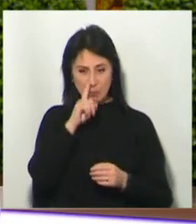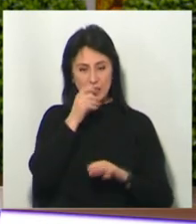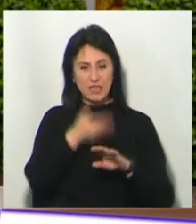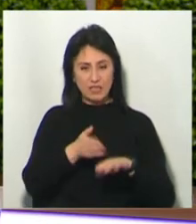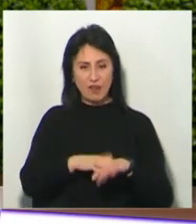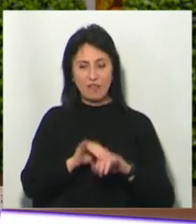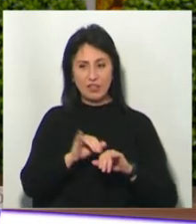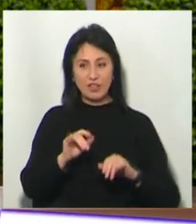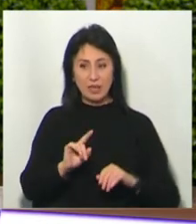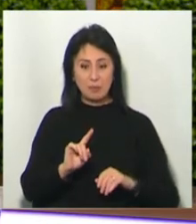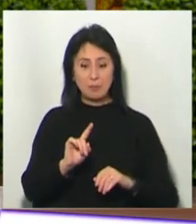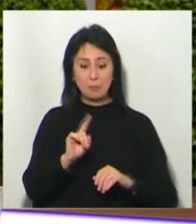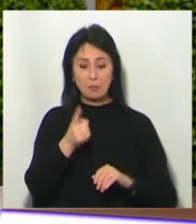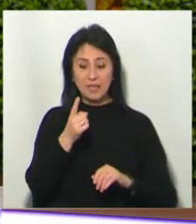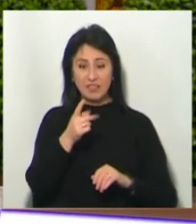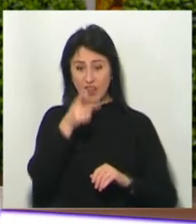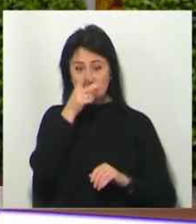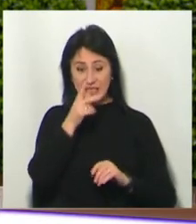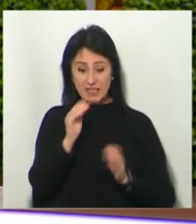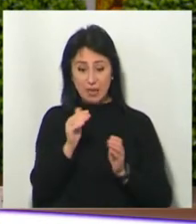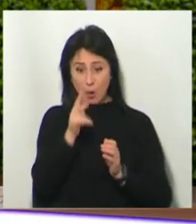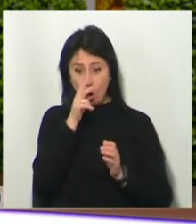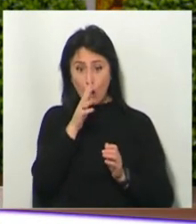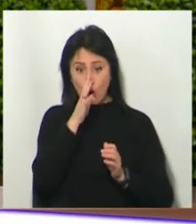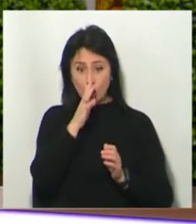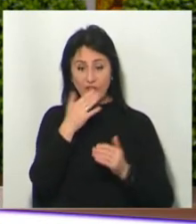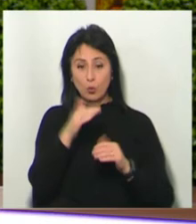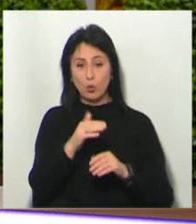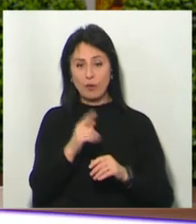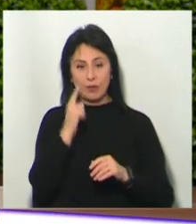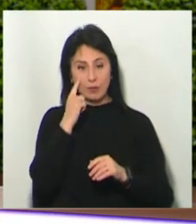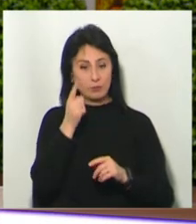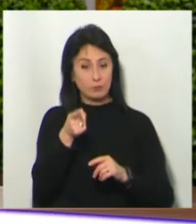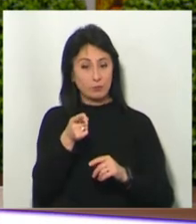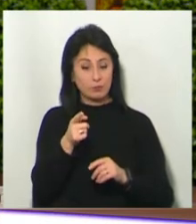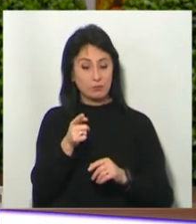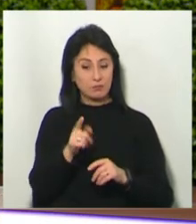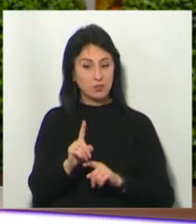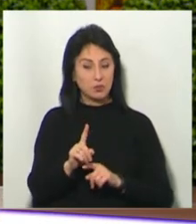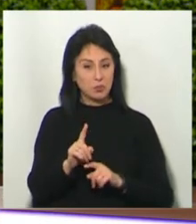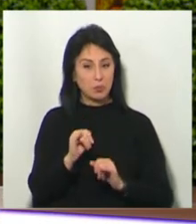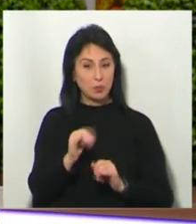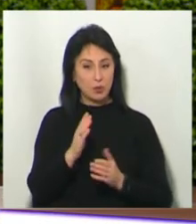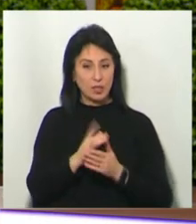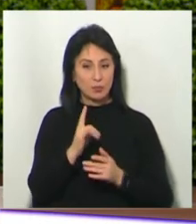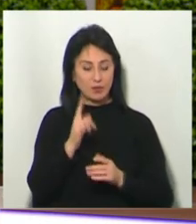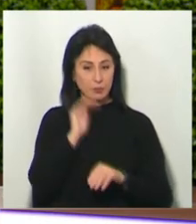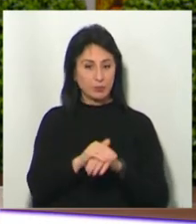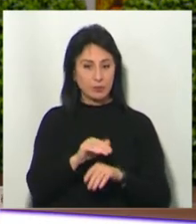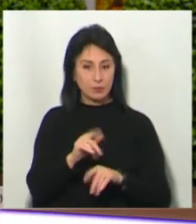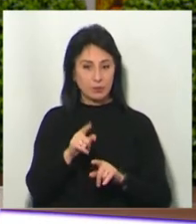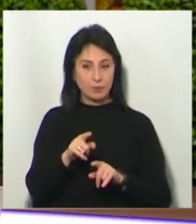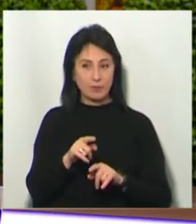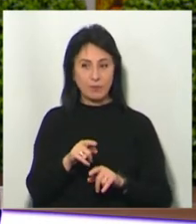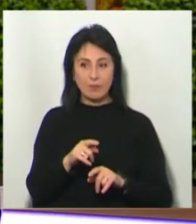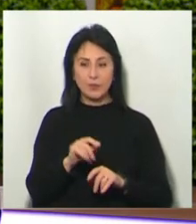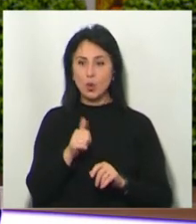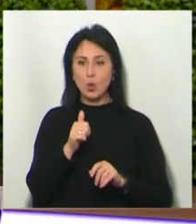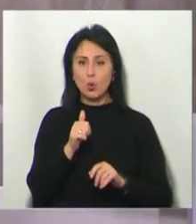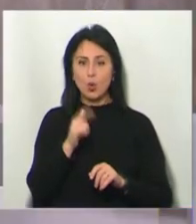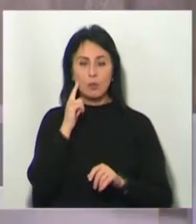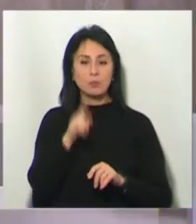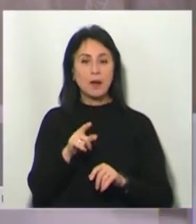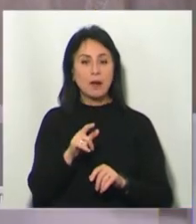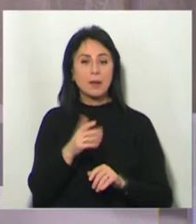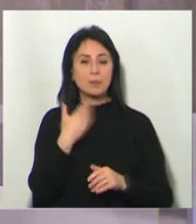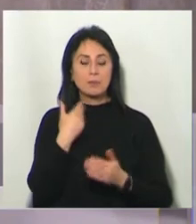ვითარდება, რომ პირველივე 3 თვეში, 4 თვეში ავლენს თავის პროცესუალურ მიმდინარეობას. Თუ როგორ ავლენს